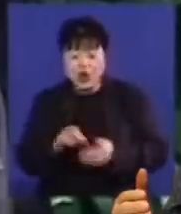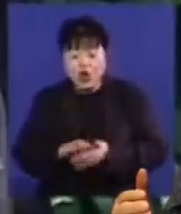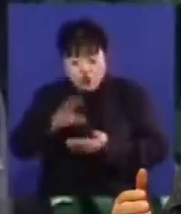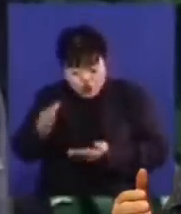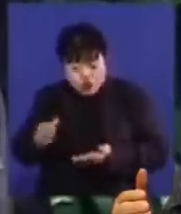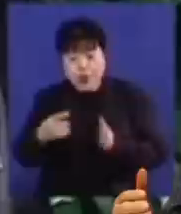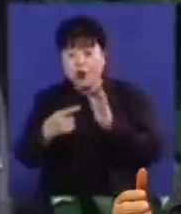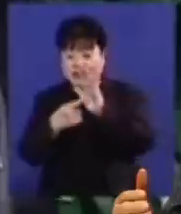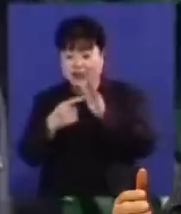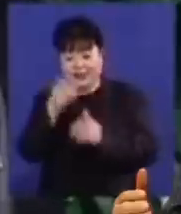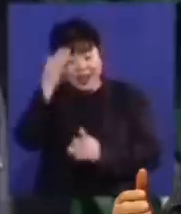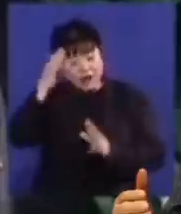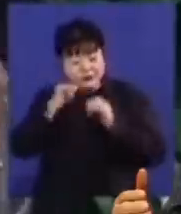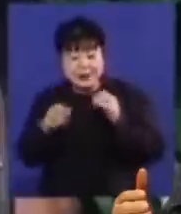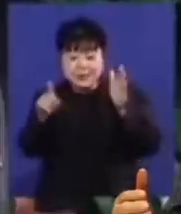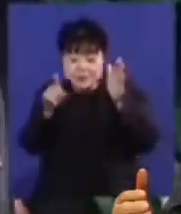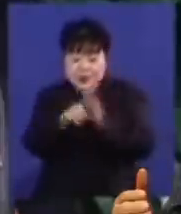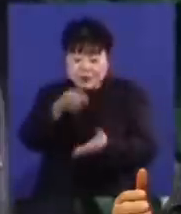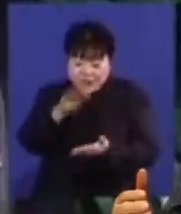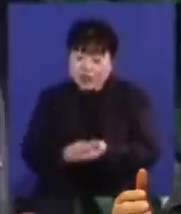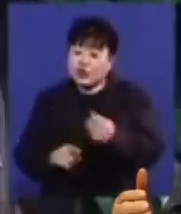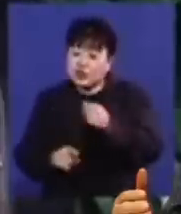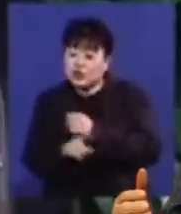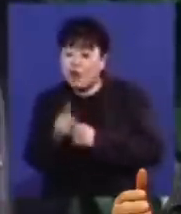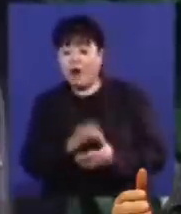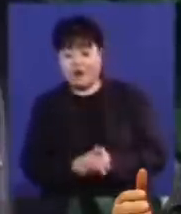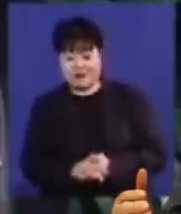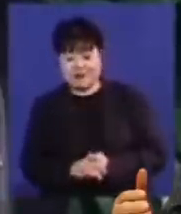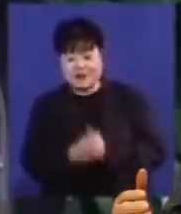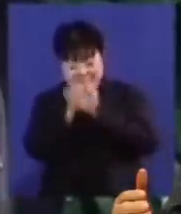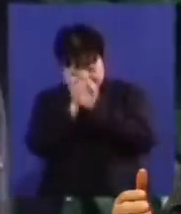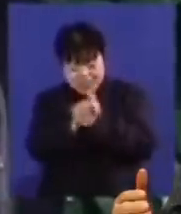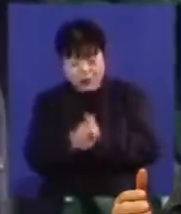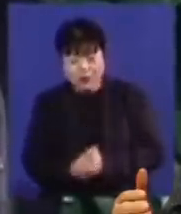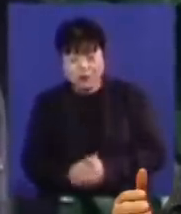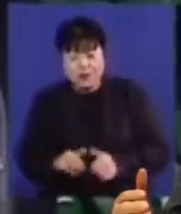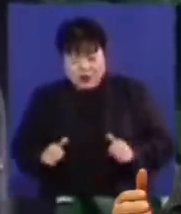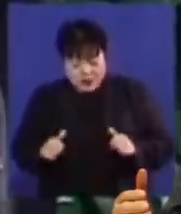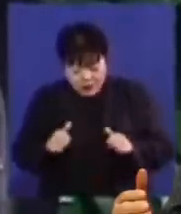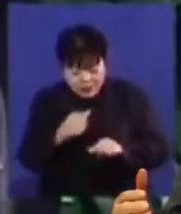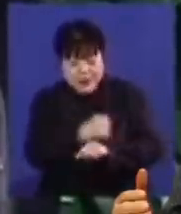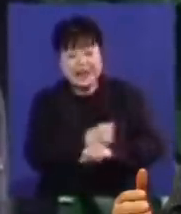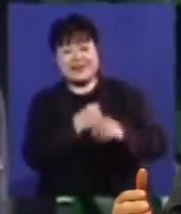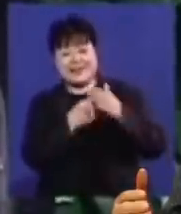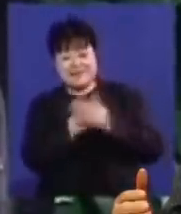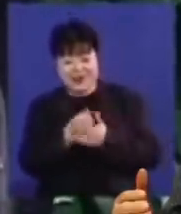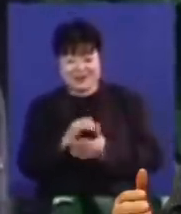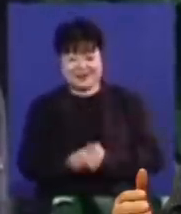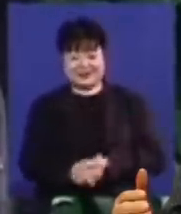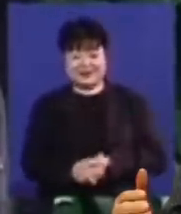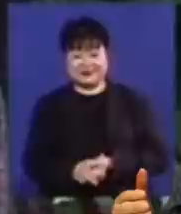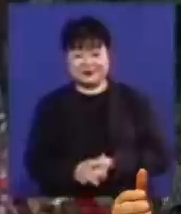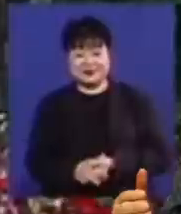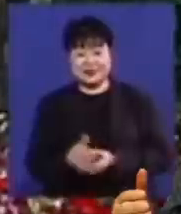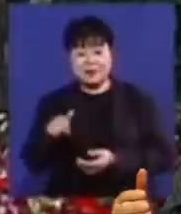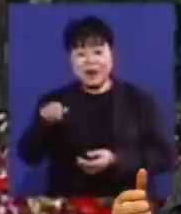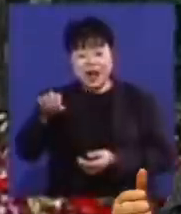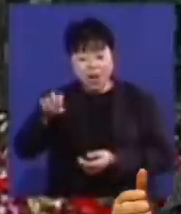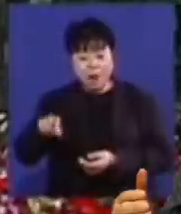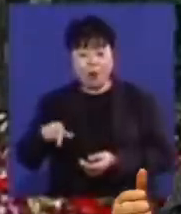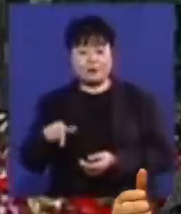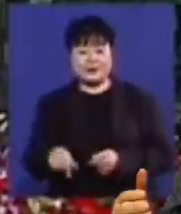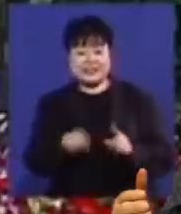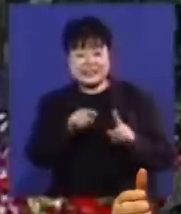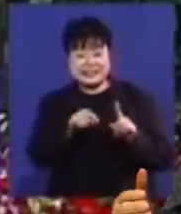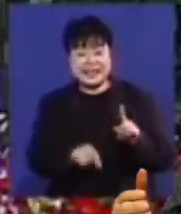유명합니다. 한국인의 신앙이 뜨거운 이유는 이 기도를 정규적으로 열심히 하기 때문인 것입니다. 마가복음 1장 35절에